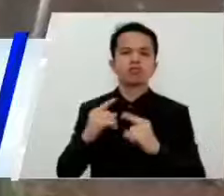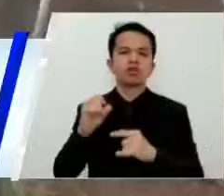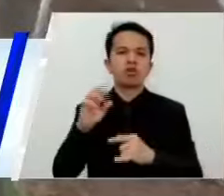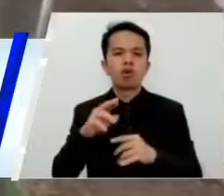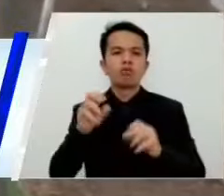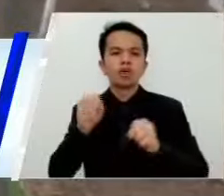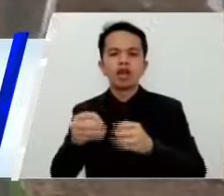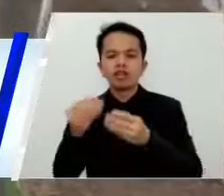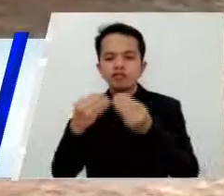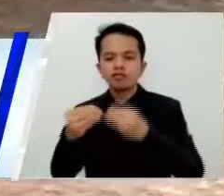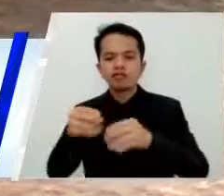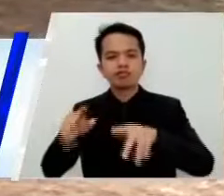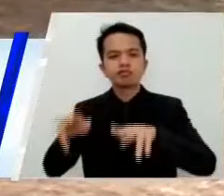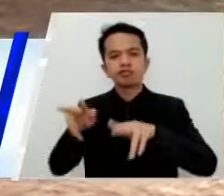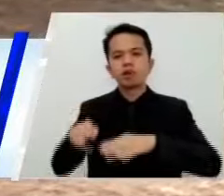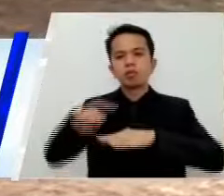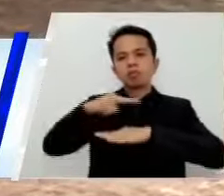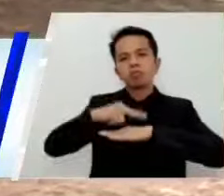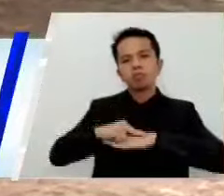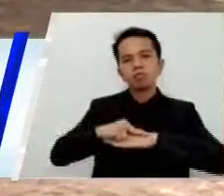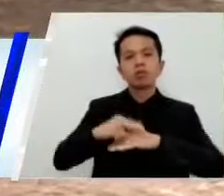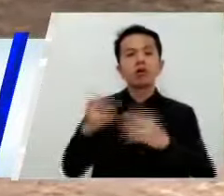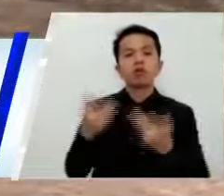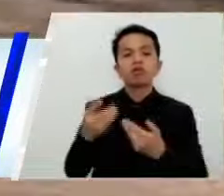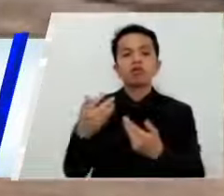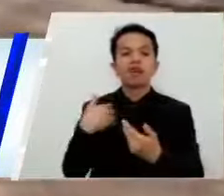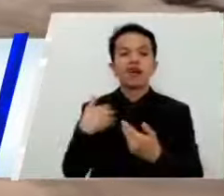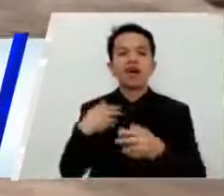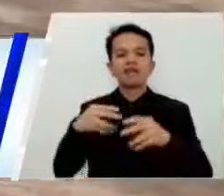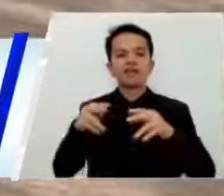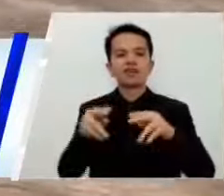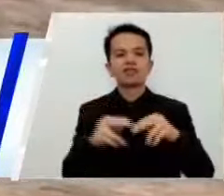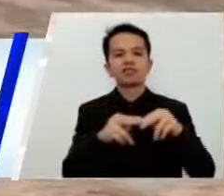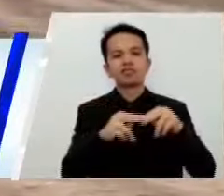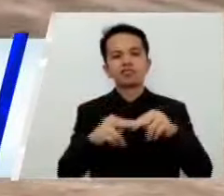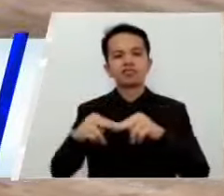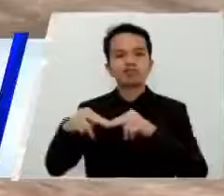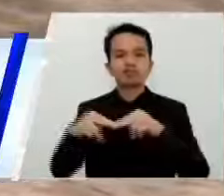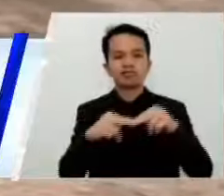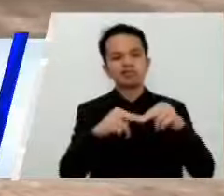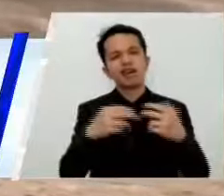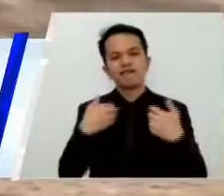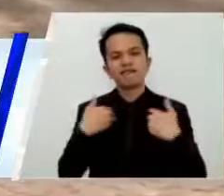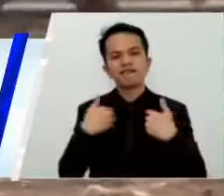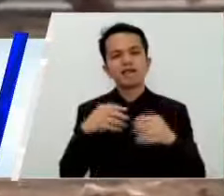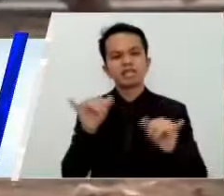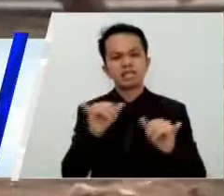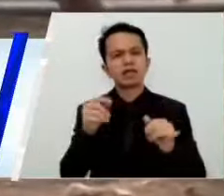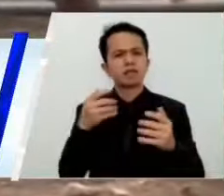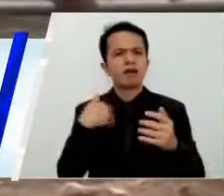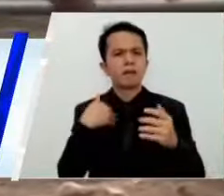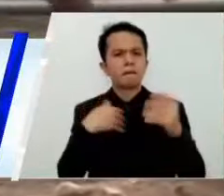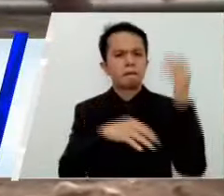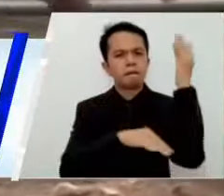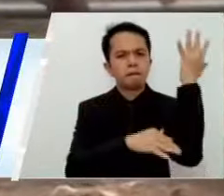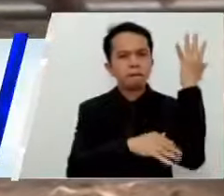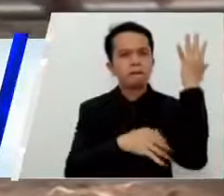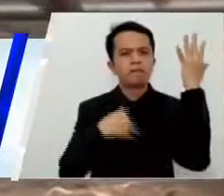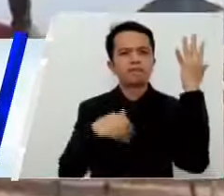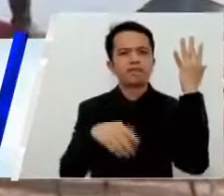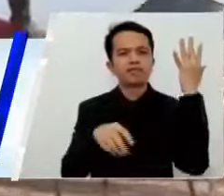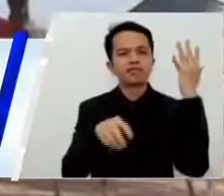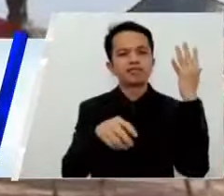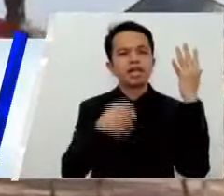nga humiga lang sa napakaraming duyan dito. Presko at malilim din sa ilalim ng mga nakatanim ditong puno